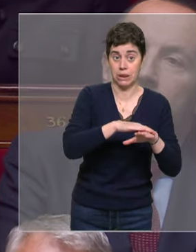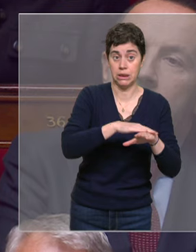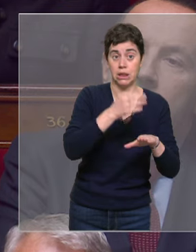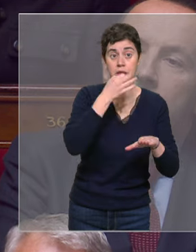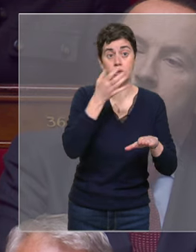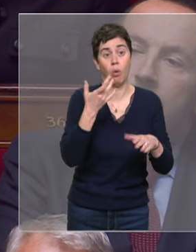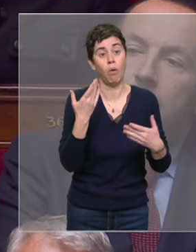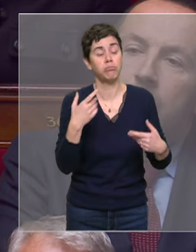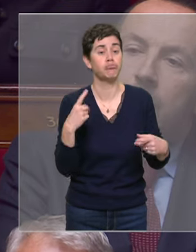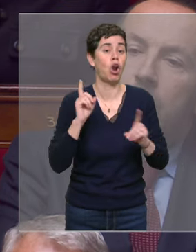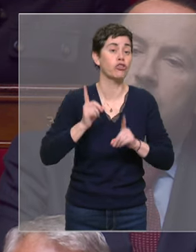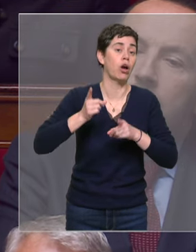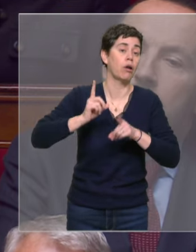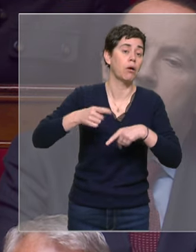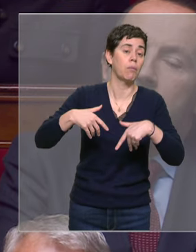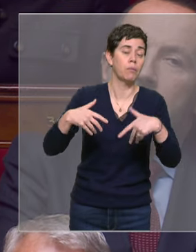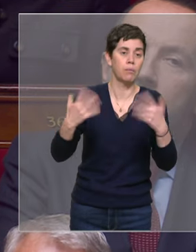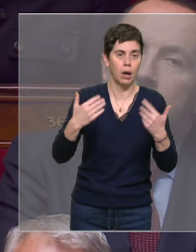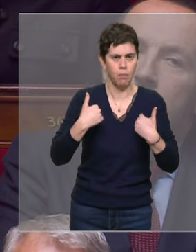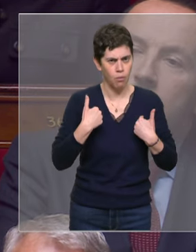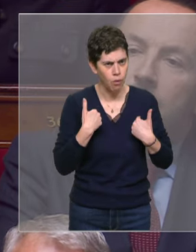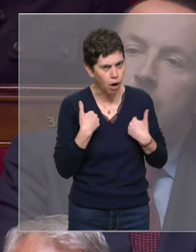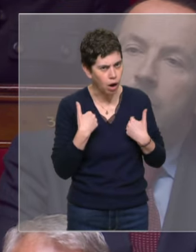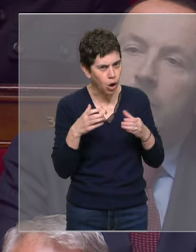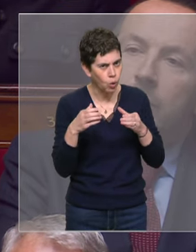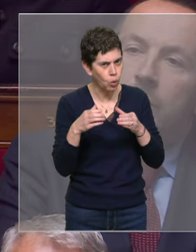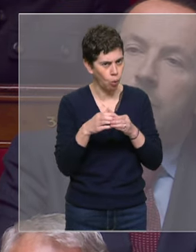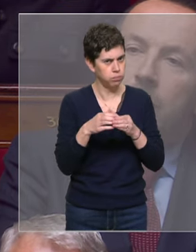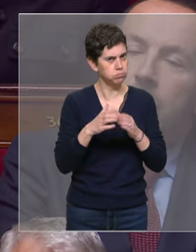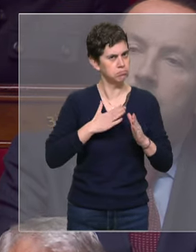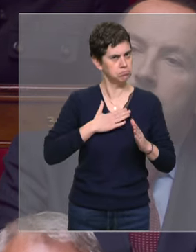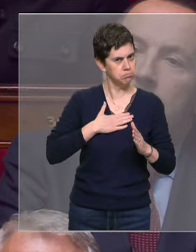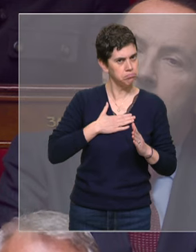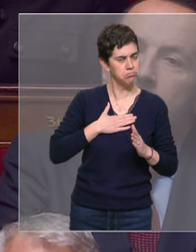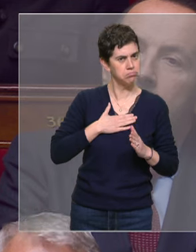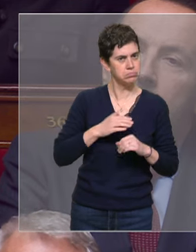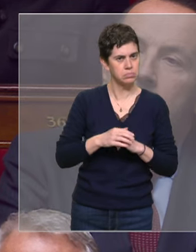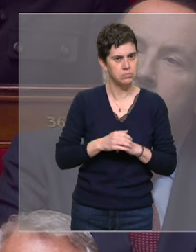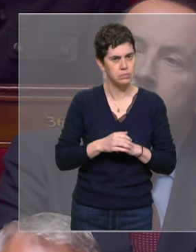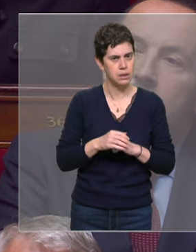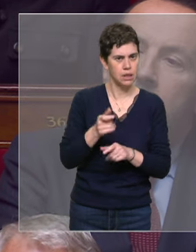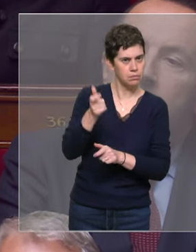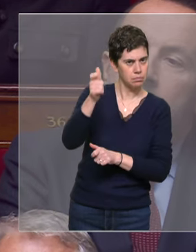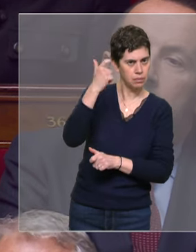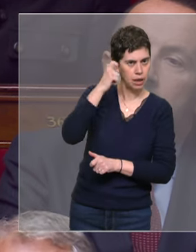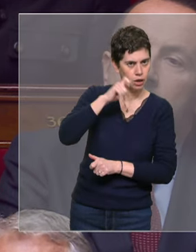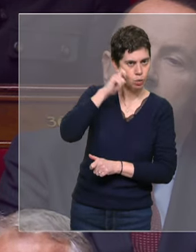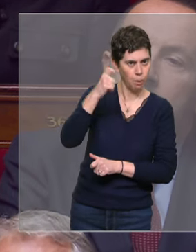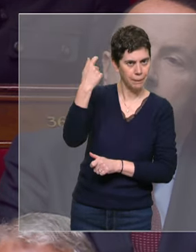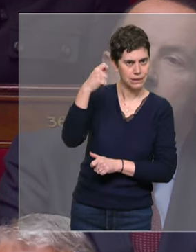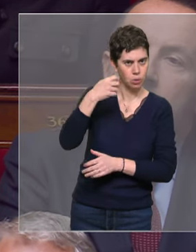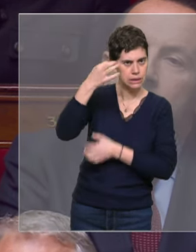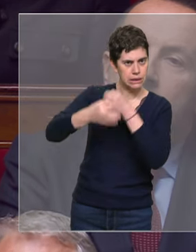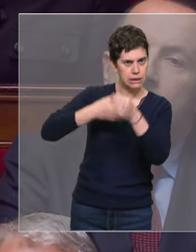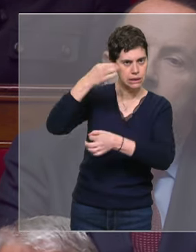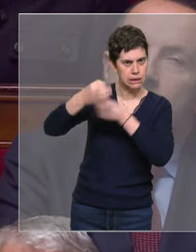désinvolture, la chef de l'opposition que je suis ne peut rester silencieuse devant les propos d'une extrême gravité tenus hier soir